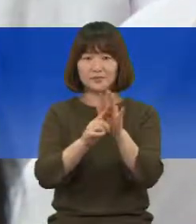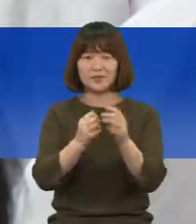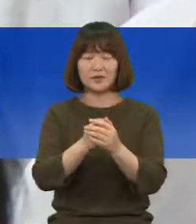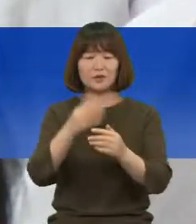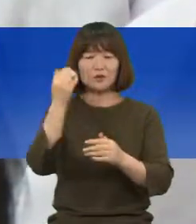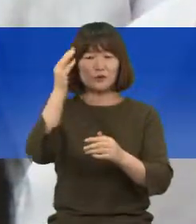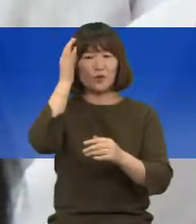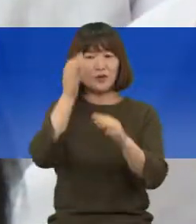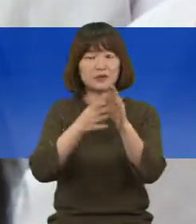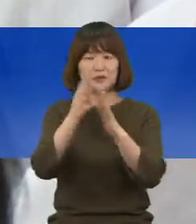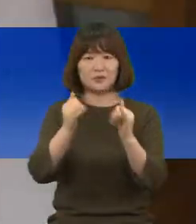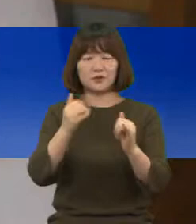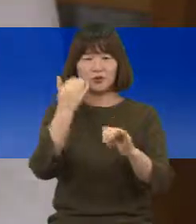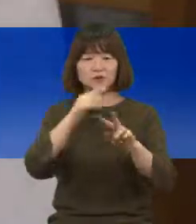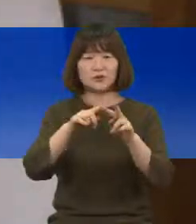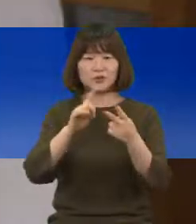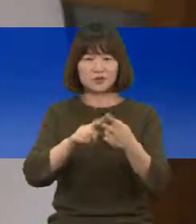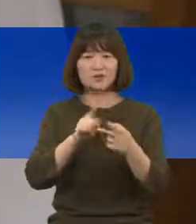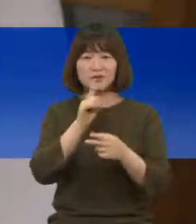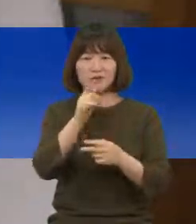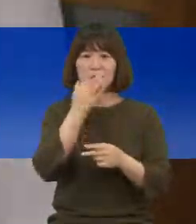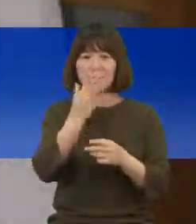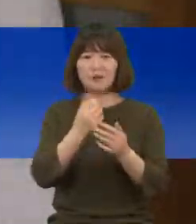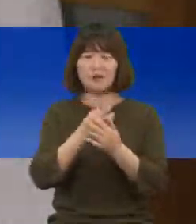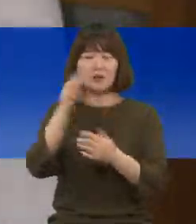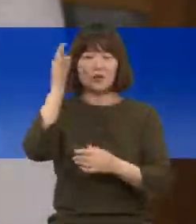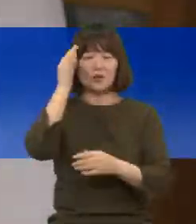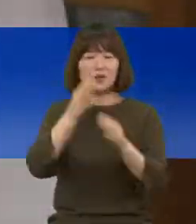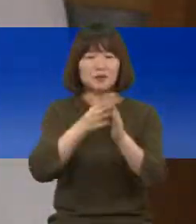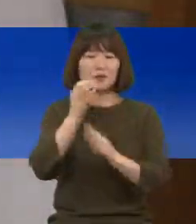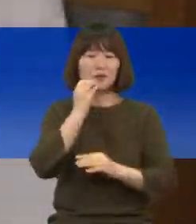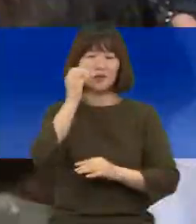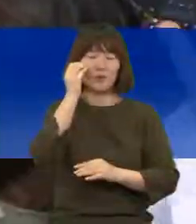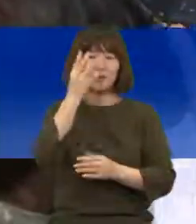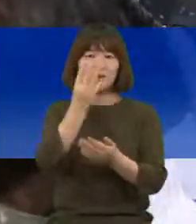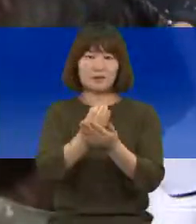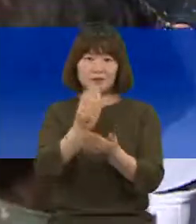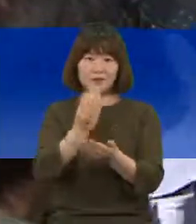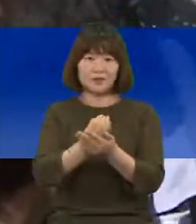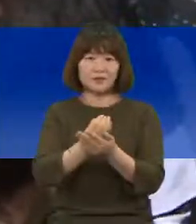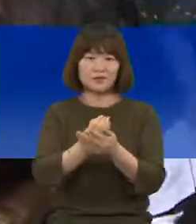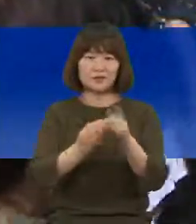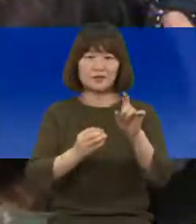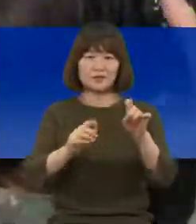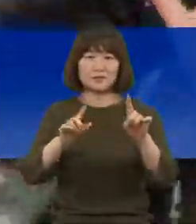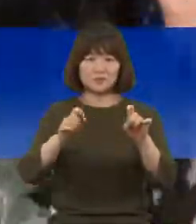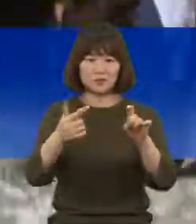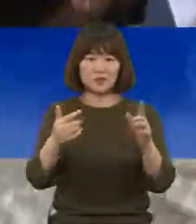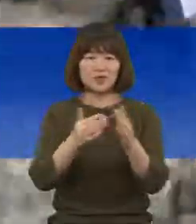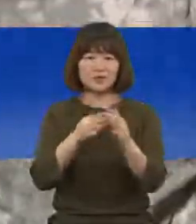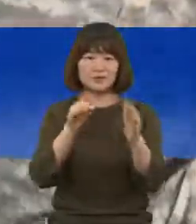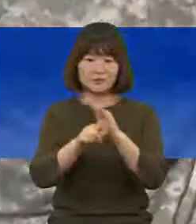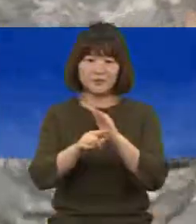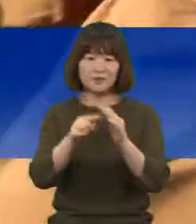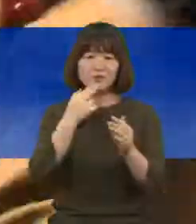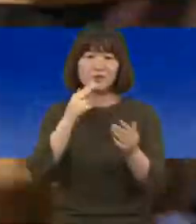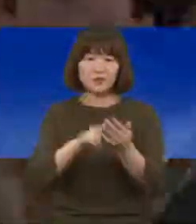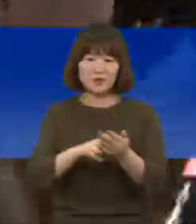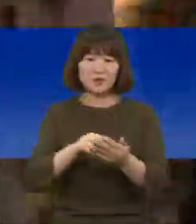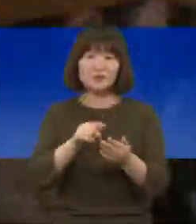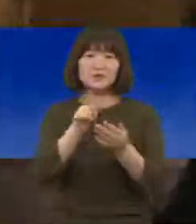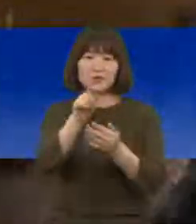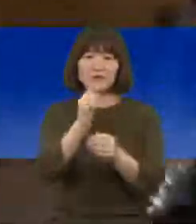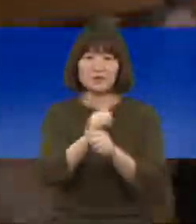포항 시민이라면 누구나 응시할 수 있으며 포항시 홈페이지에서 신청서를 내려받아 16일까지 방문 또는 우편